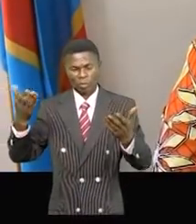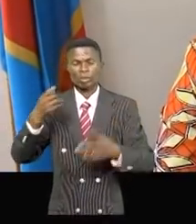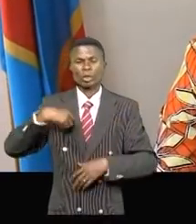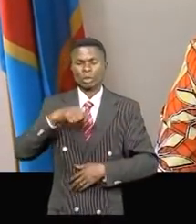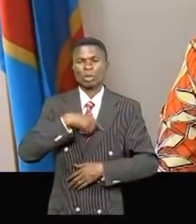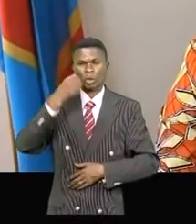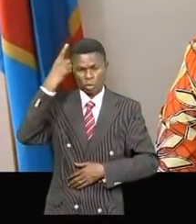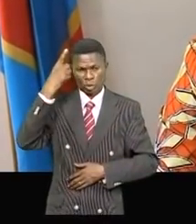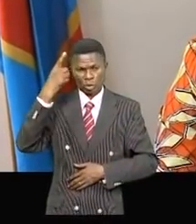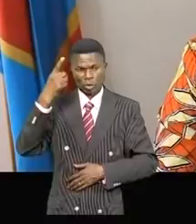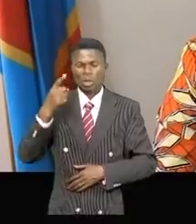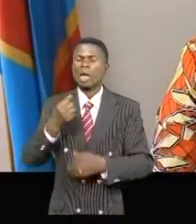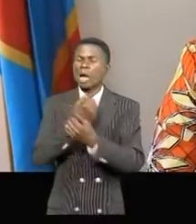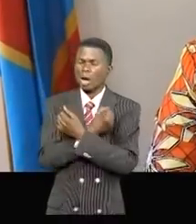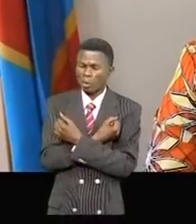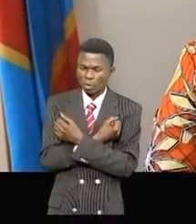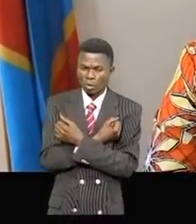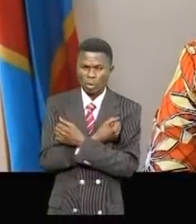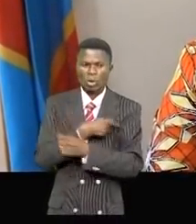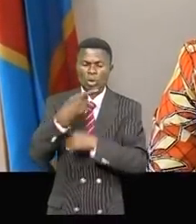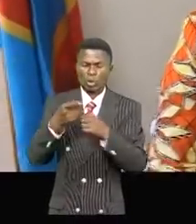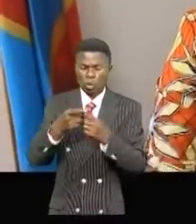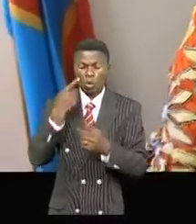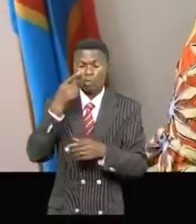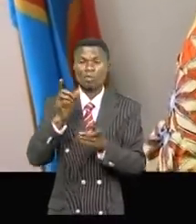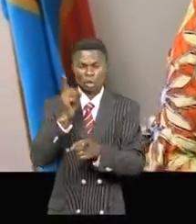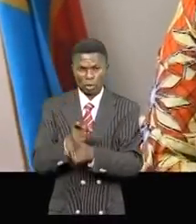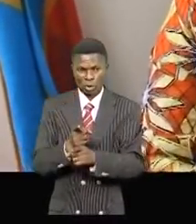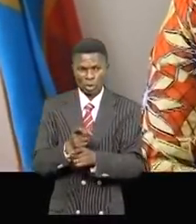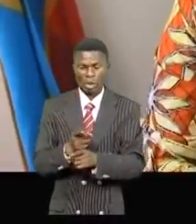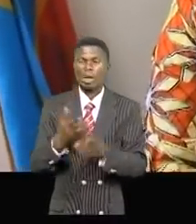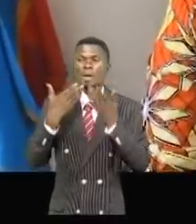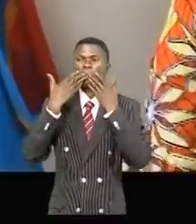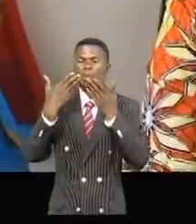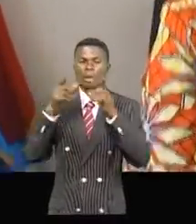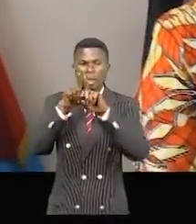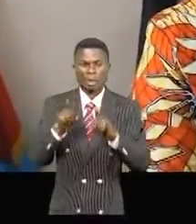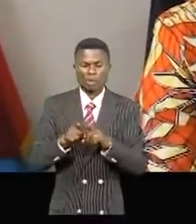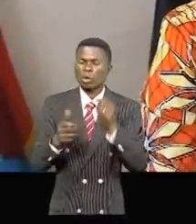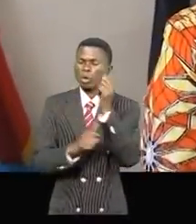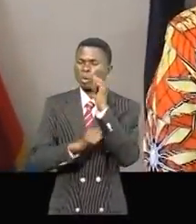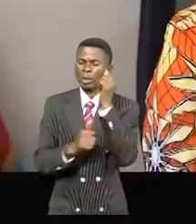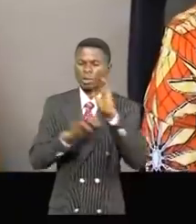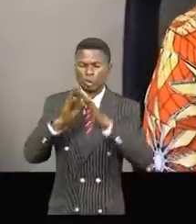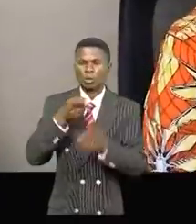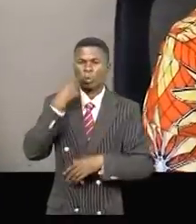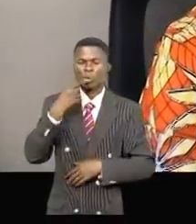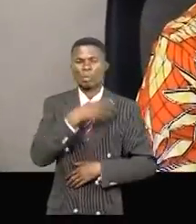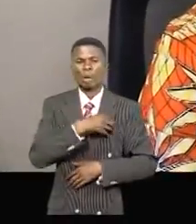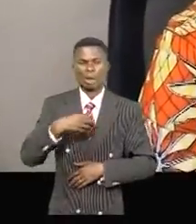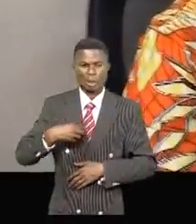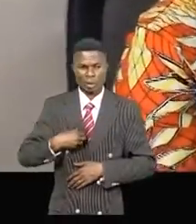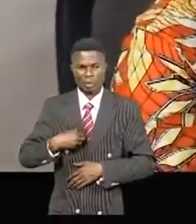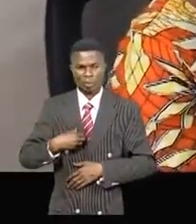que cette solidarité est en train de se palper. Merci pour les interventions des femmes